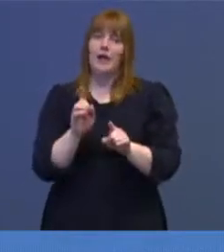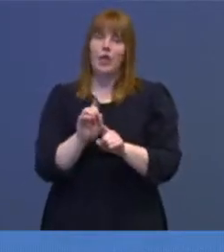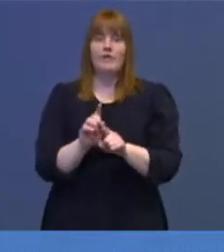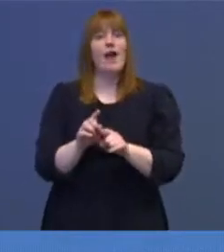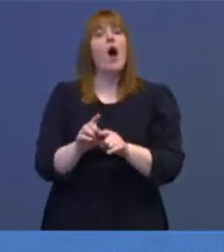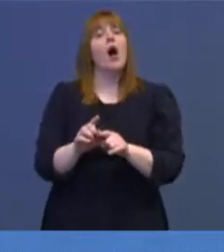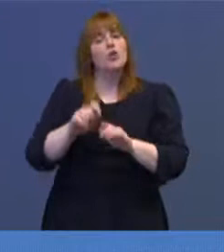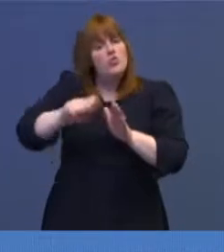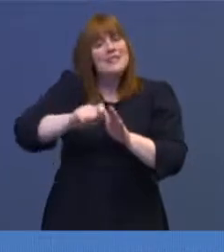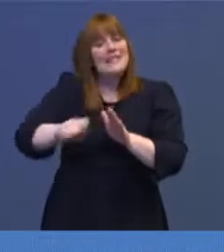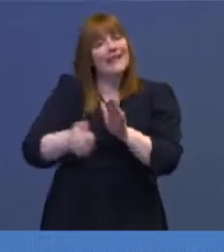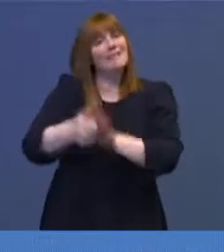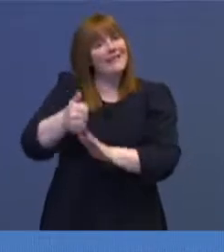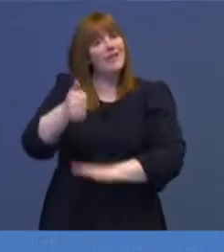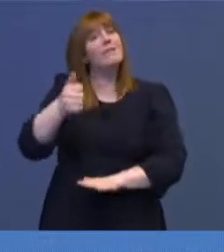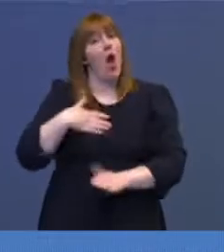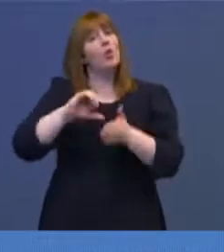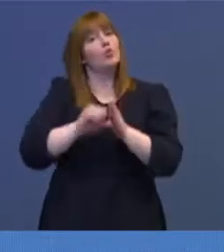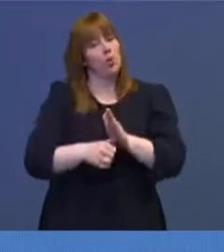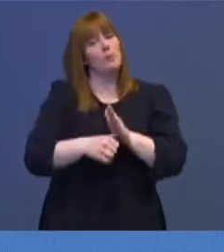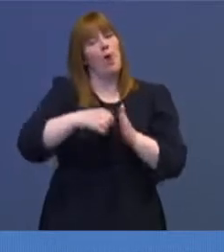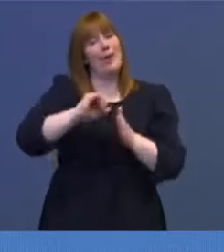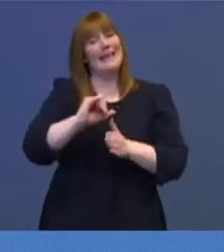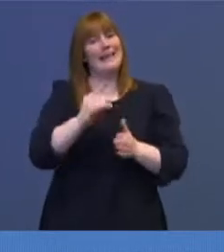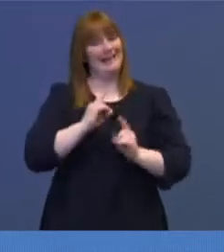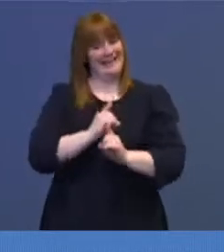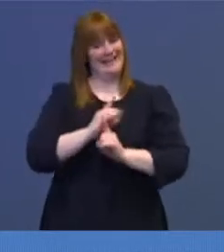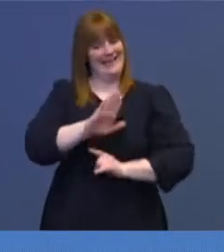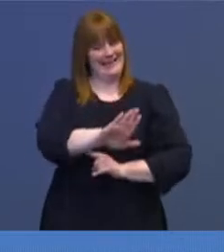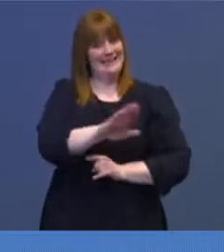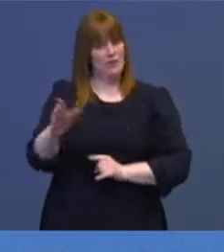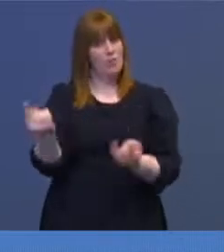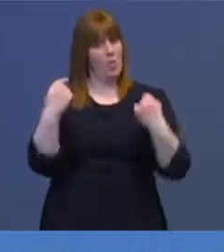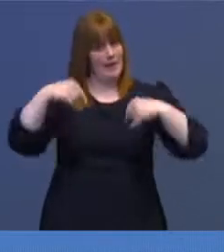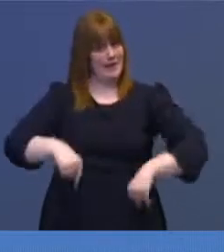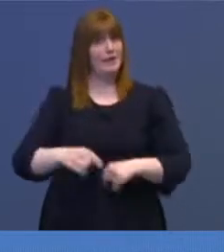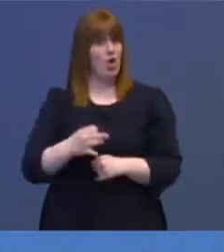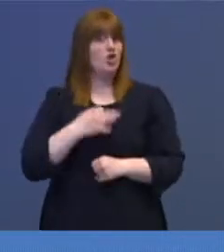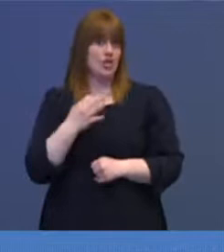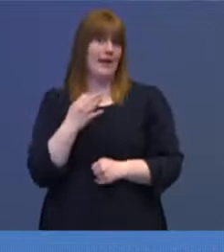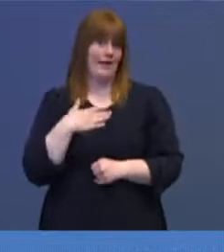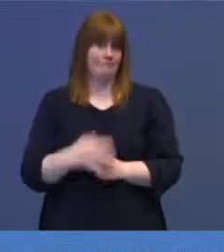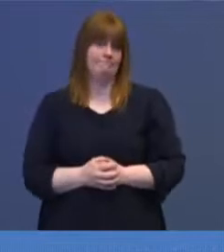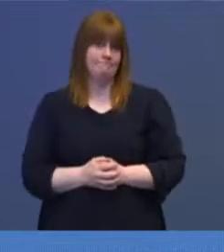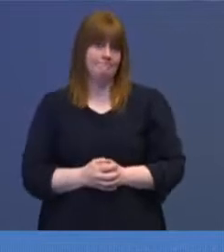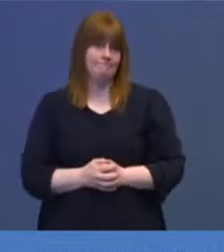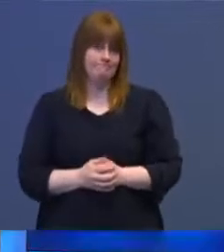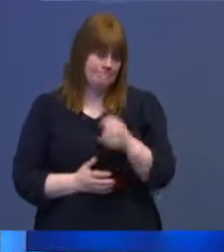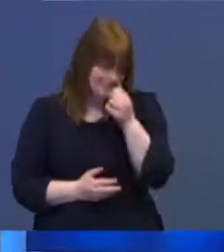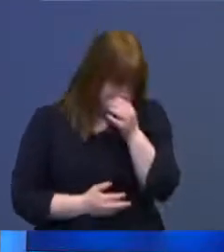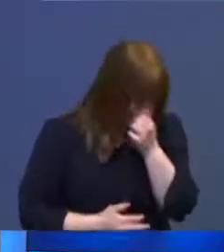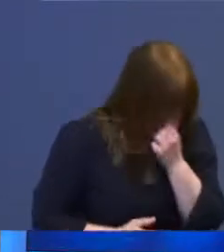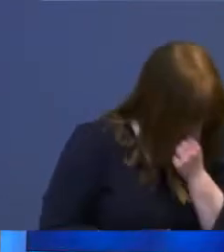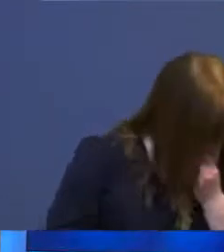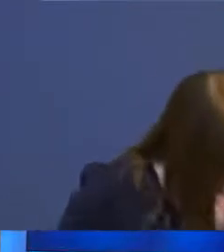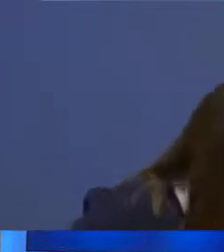kontroll på identiteten til de som her, og at vi har de systemene vi har for å ha kontroll på hvem som I landet. Da det P4,